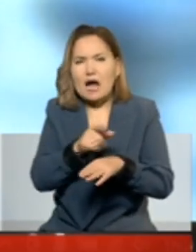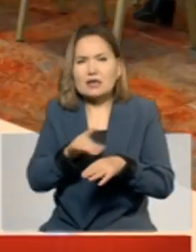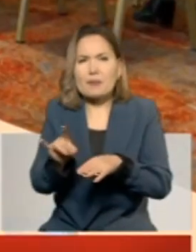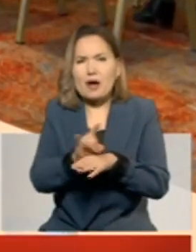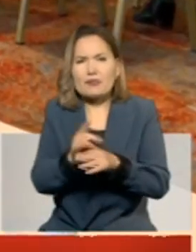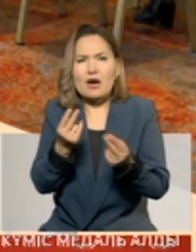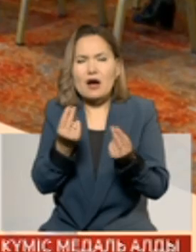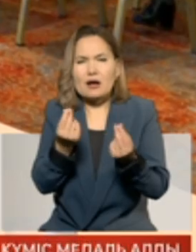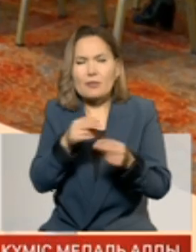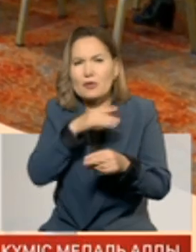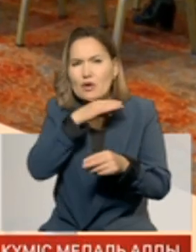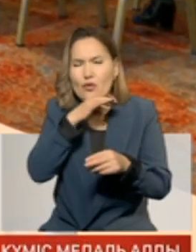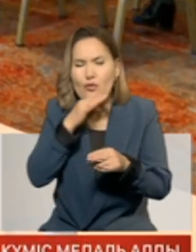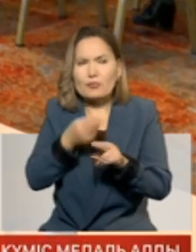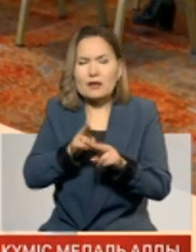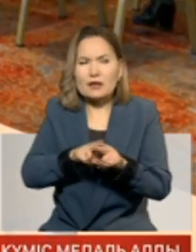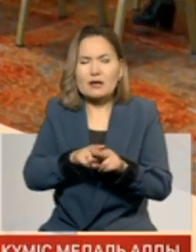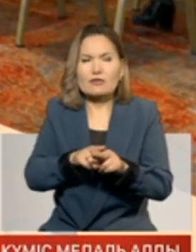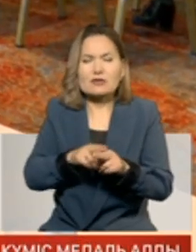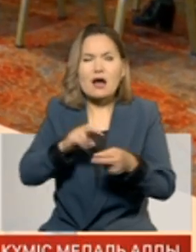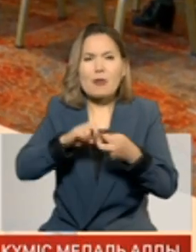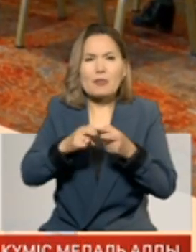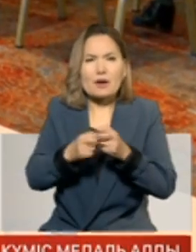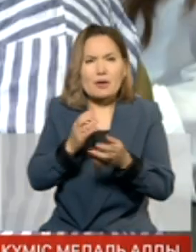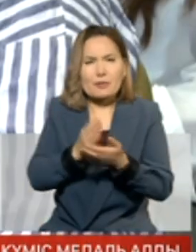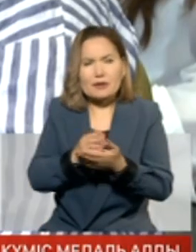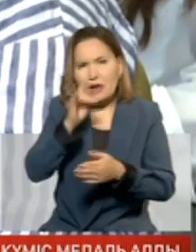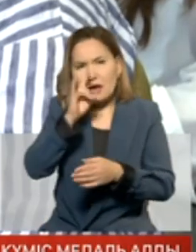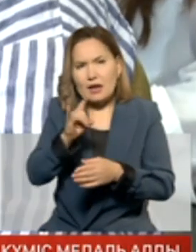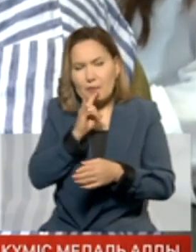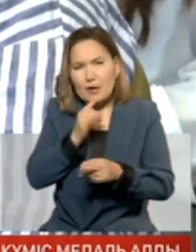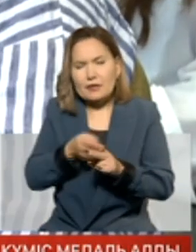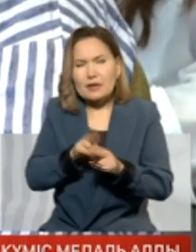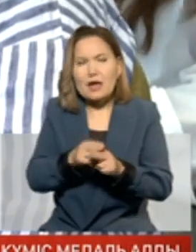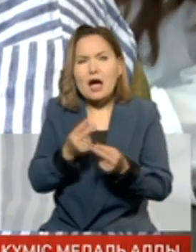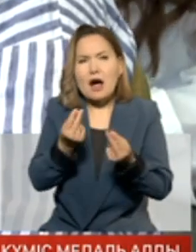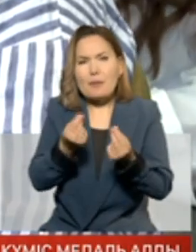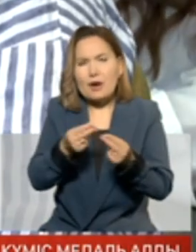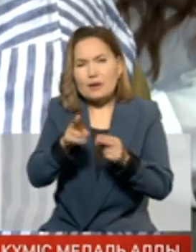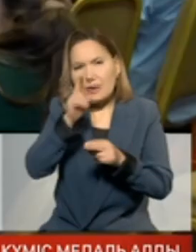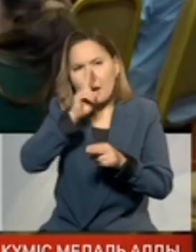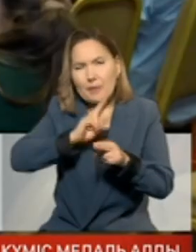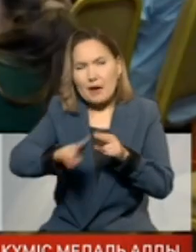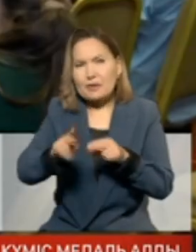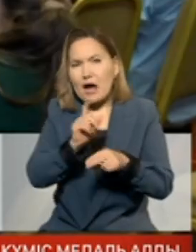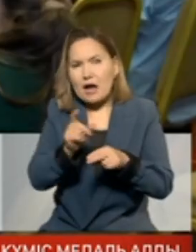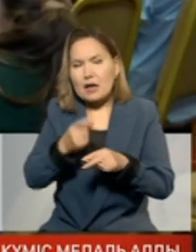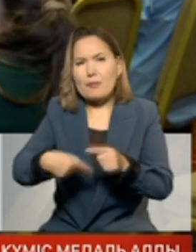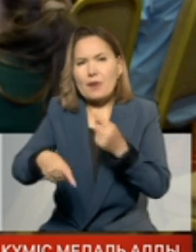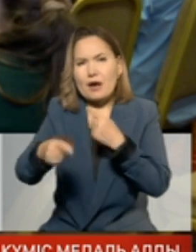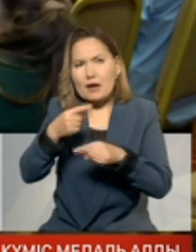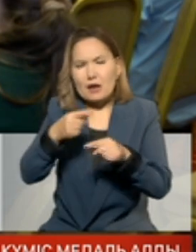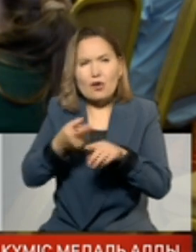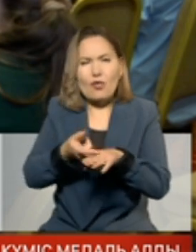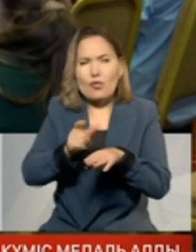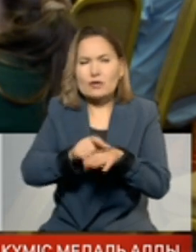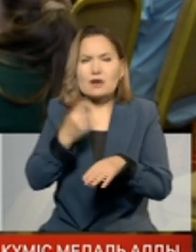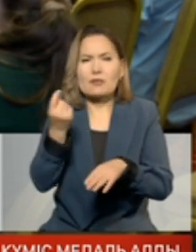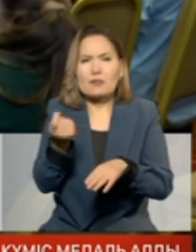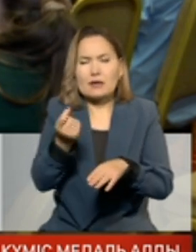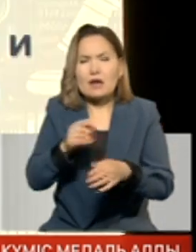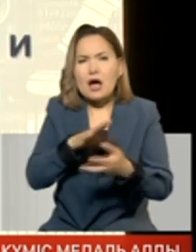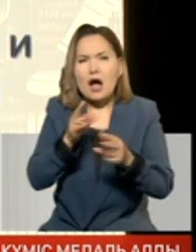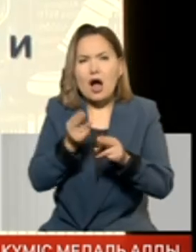түрі халықаралық сипатқа ие дейді мамандар. Сондықтан елімізде салған ақшасын қайтарып алатындар некен саяқ.